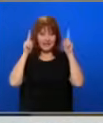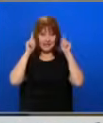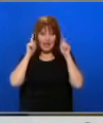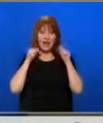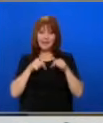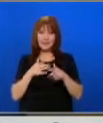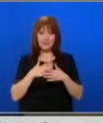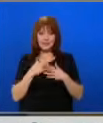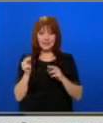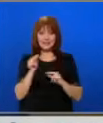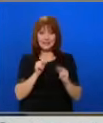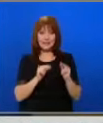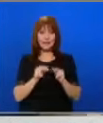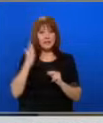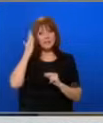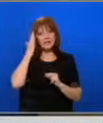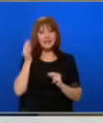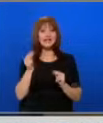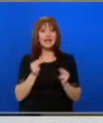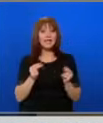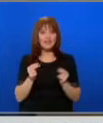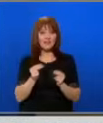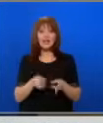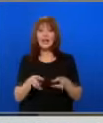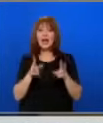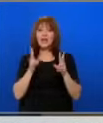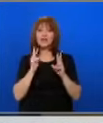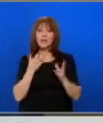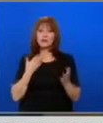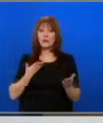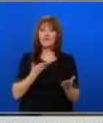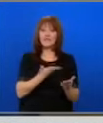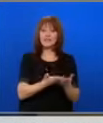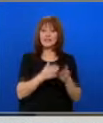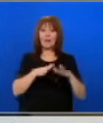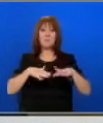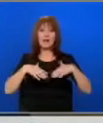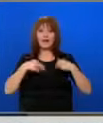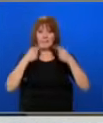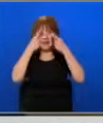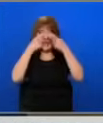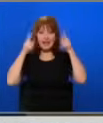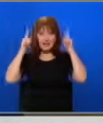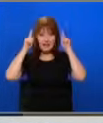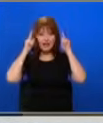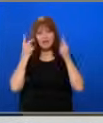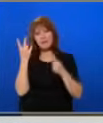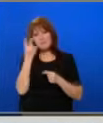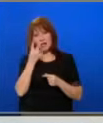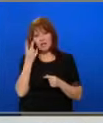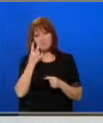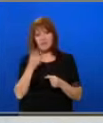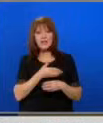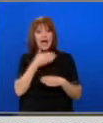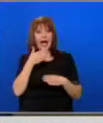Днеска е имало заседание на Министерския съвет. Решението ще бъде внесено в парламента на Нидерландия. Разбира се,